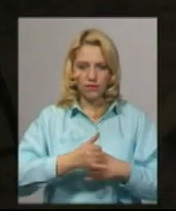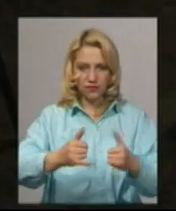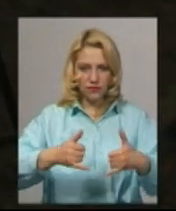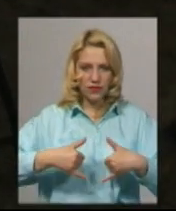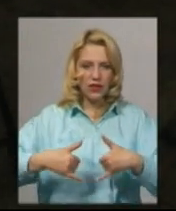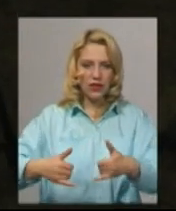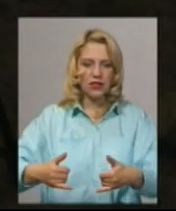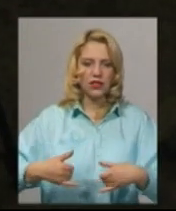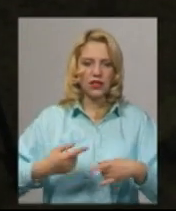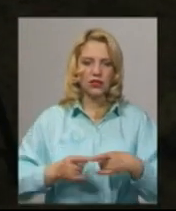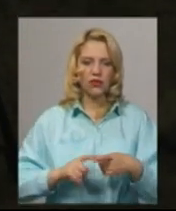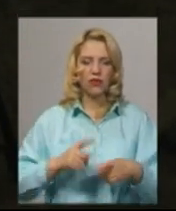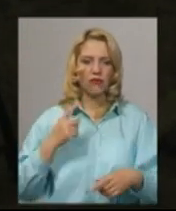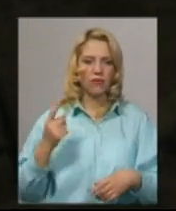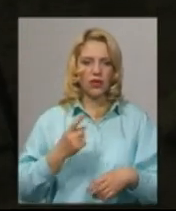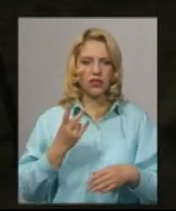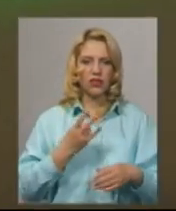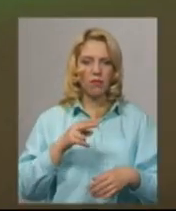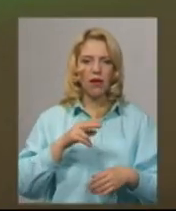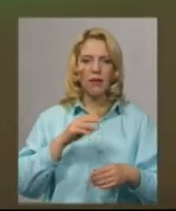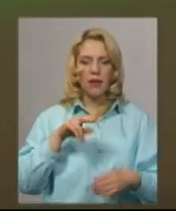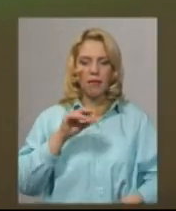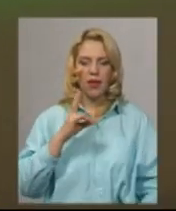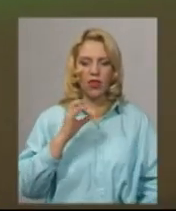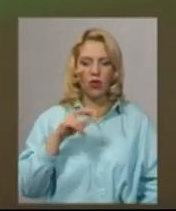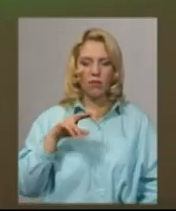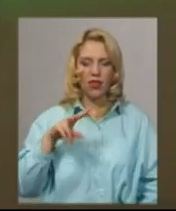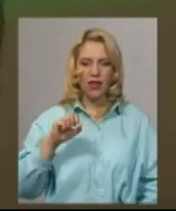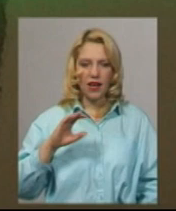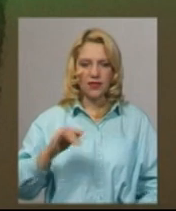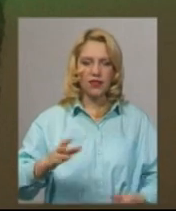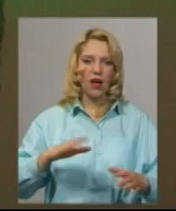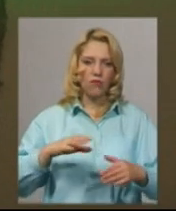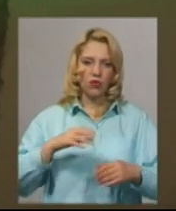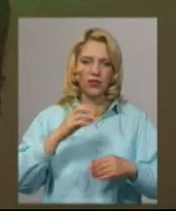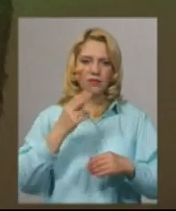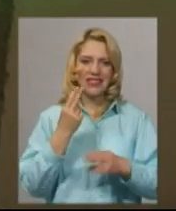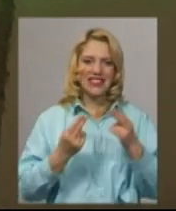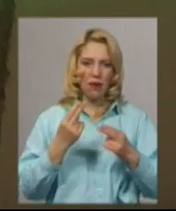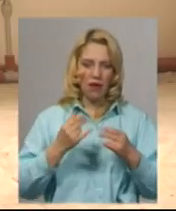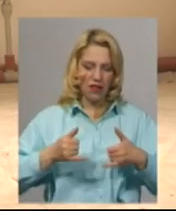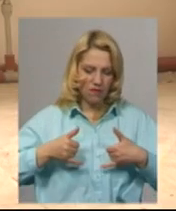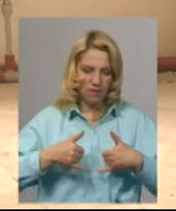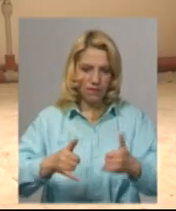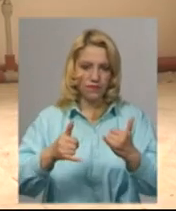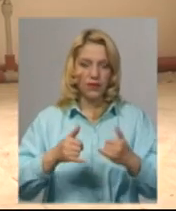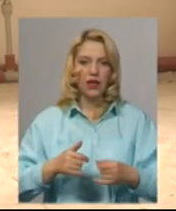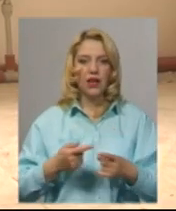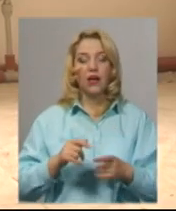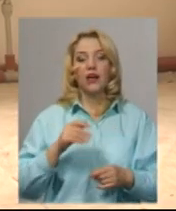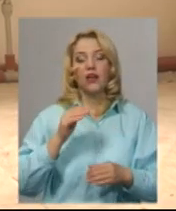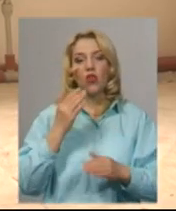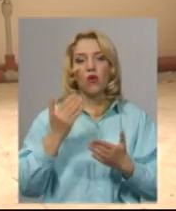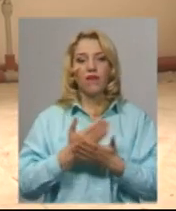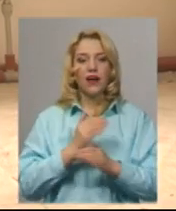Сам перед розстеляється пінопласт, потім ставляються маяки і заливається циментною стяжкою, яку ми самі готуємо. Нова дитяча